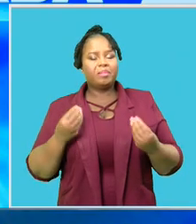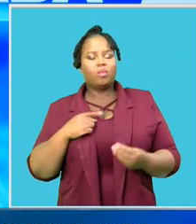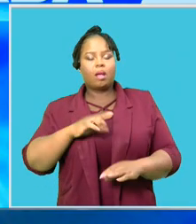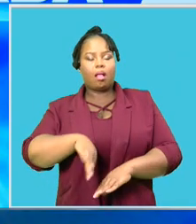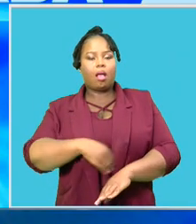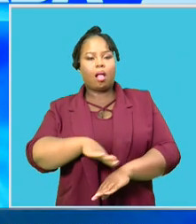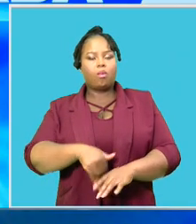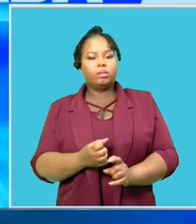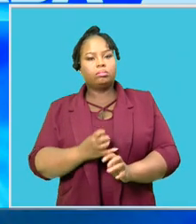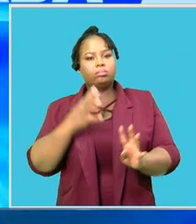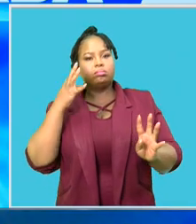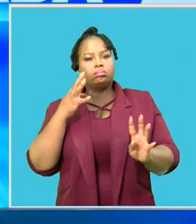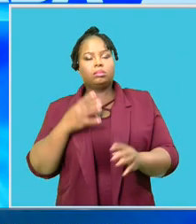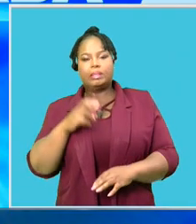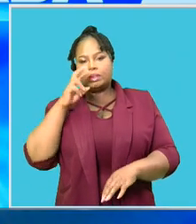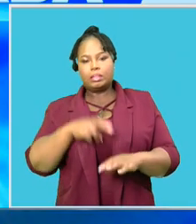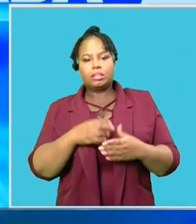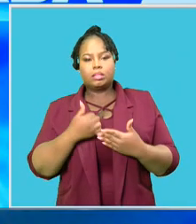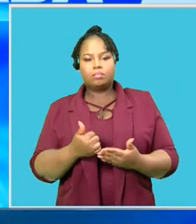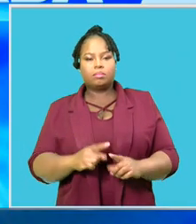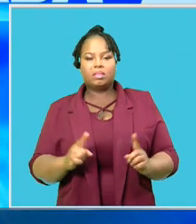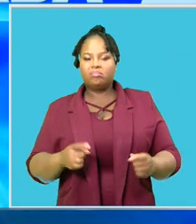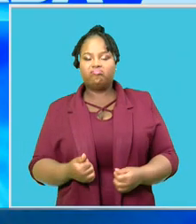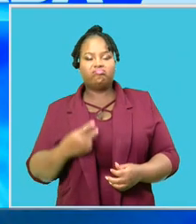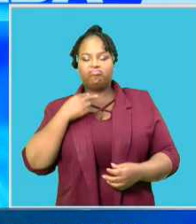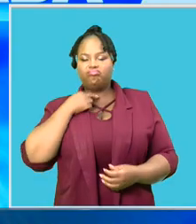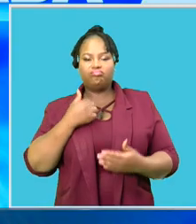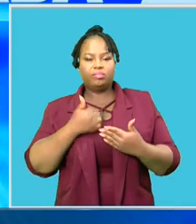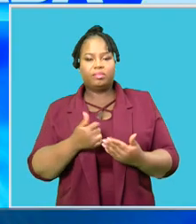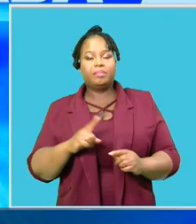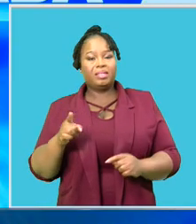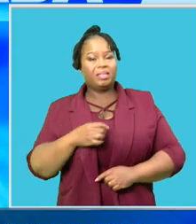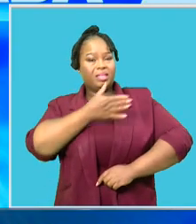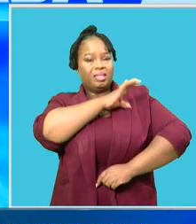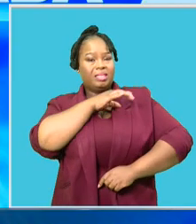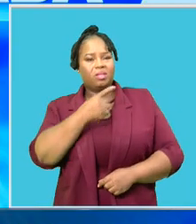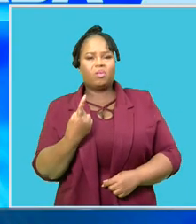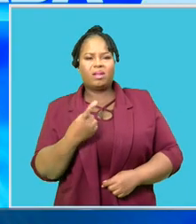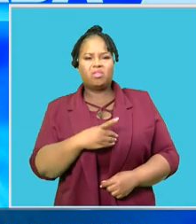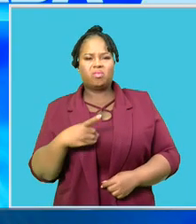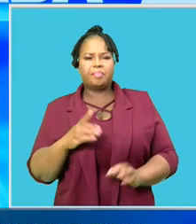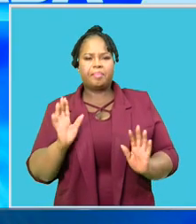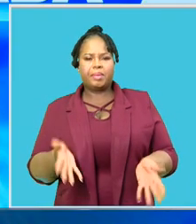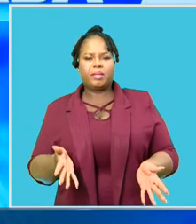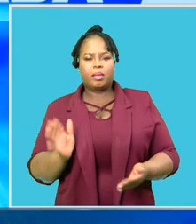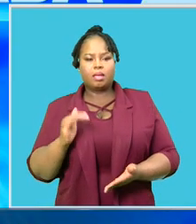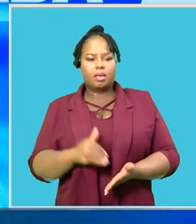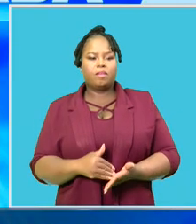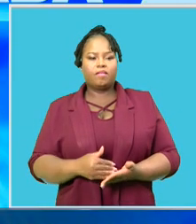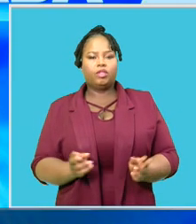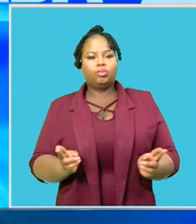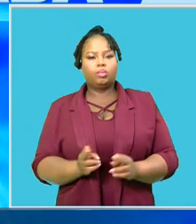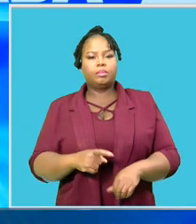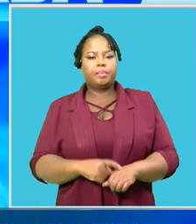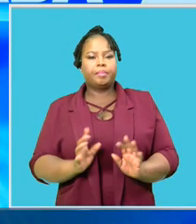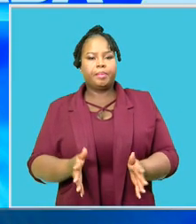amaningi bemulayini ngoba bedinga usizo. Ngaphezu kwalokho, kusolo ukuthi lo mtholampilo unodokotela oyedwa vo ofika asebenze isikhathi